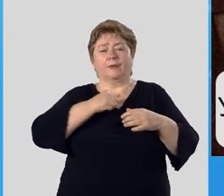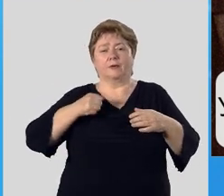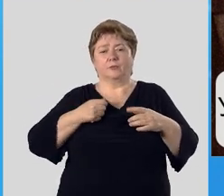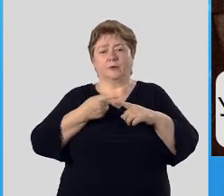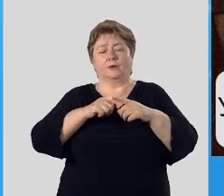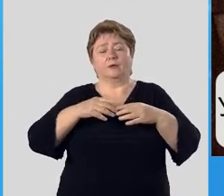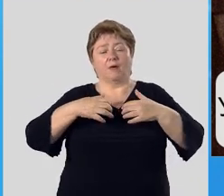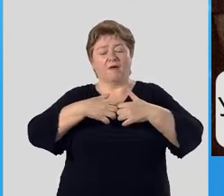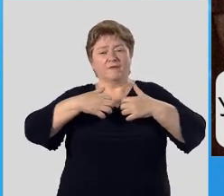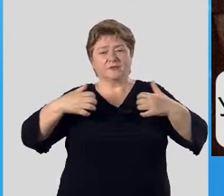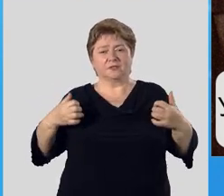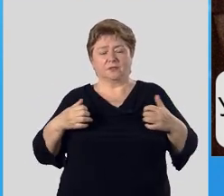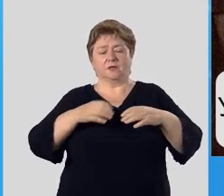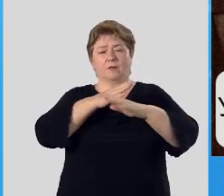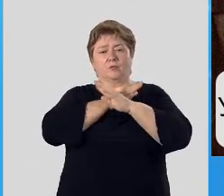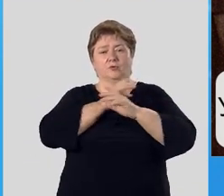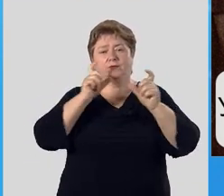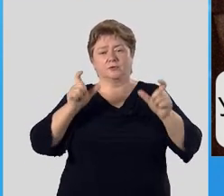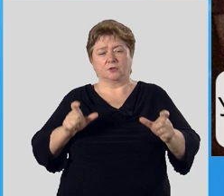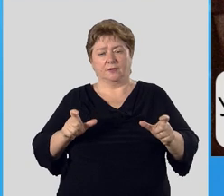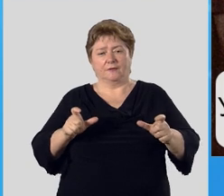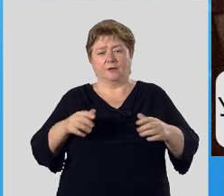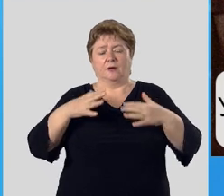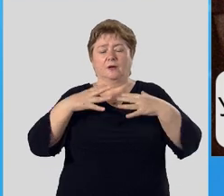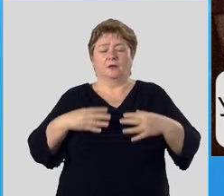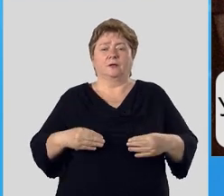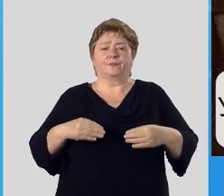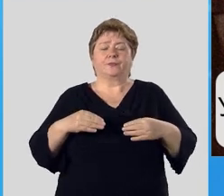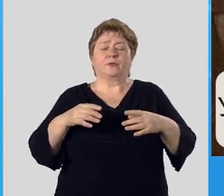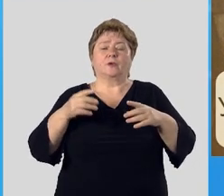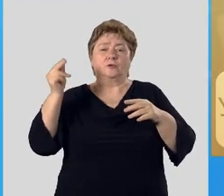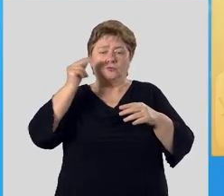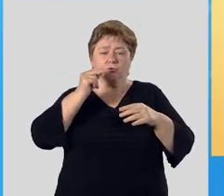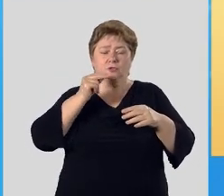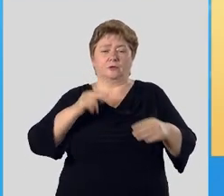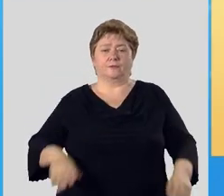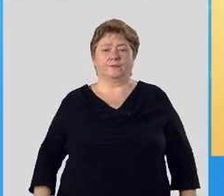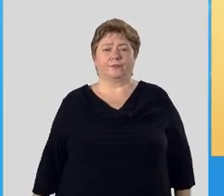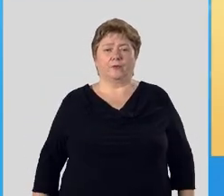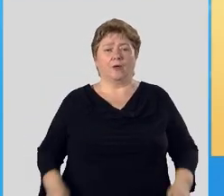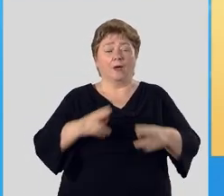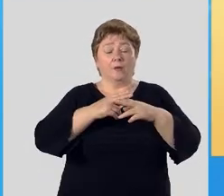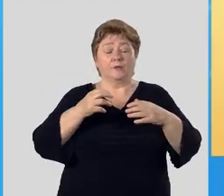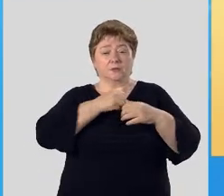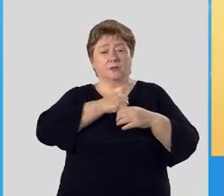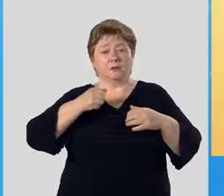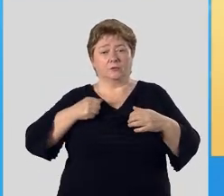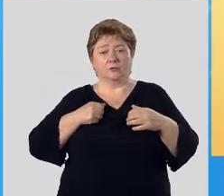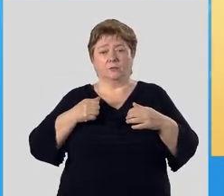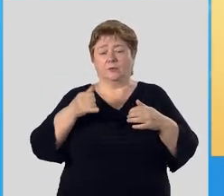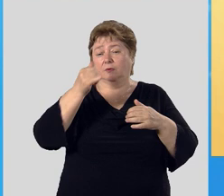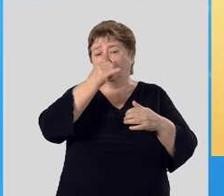это вскрытие мертвого тела человека и его изучение без анатомии